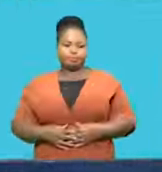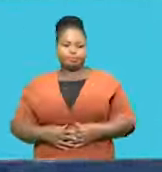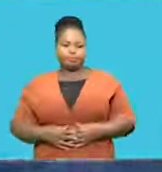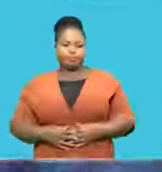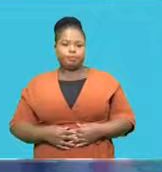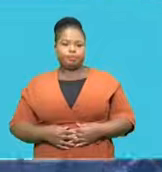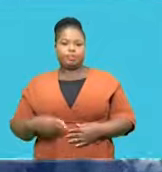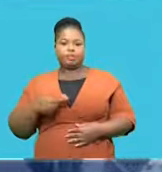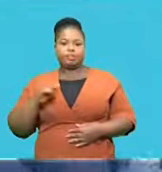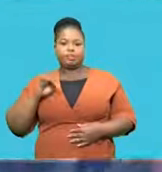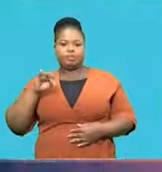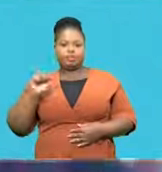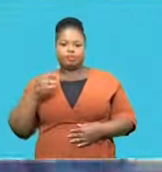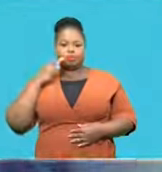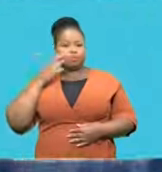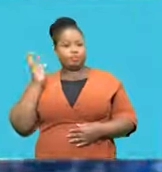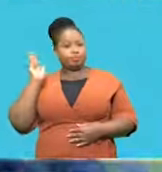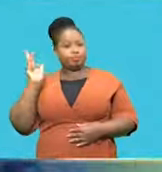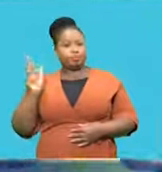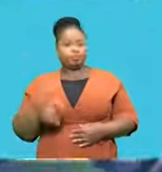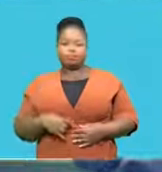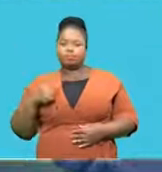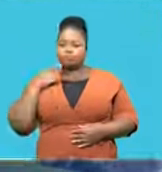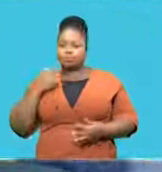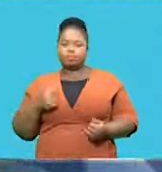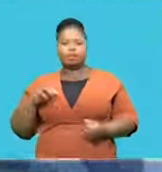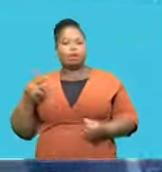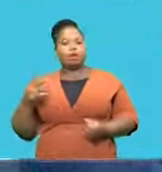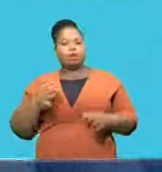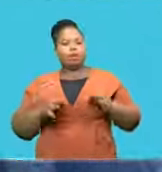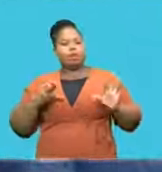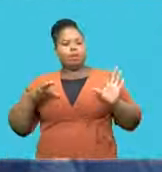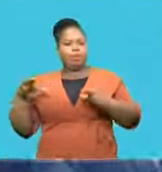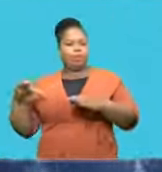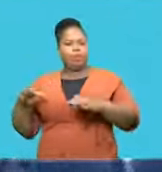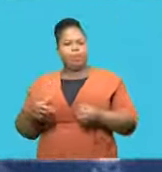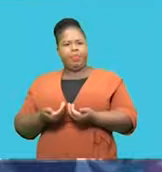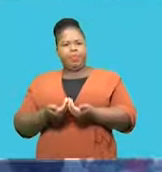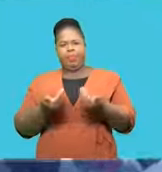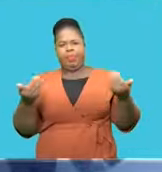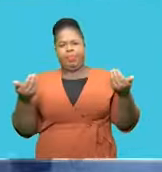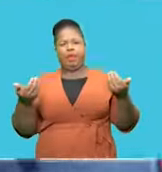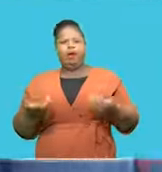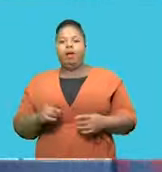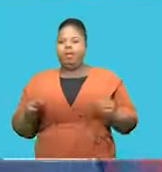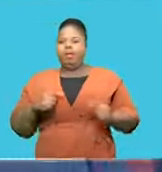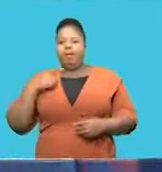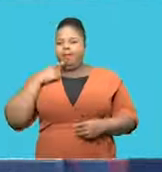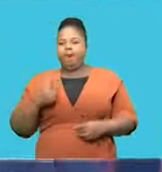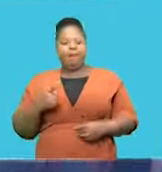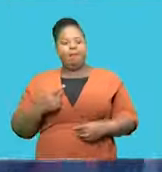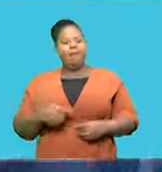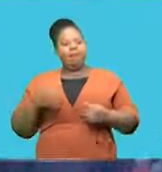ikhuluma nezindimbane kulo mcimbi uthi leli qembu libonile amaqembu amaningi ehlukana phakathi ngenxa yoqhekeko. Wathi bona